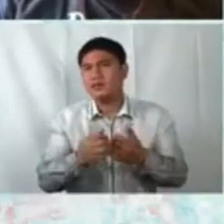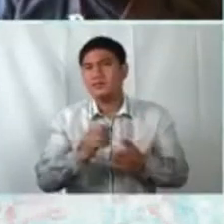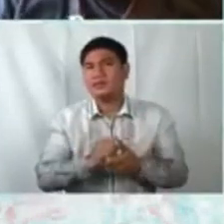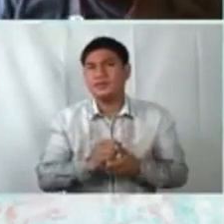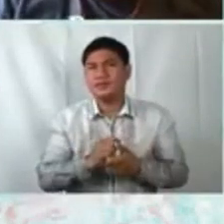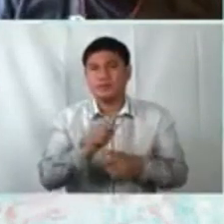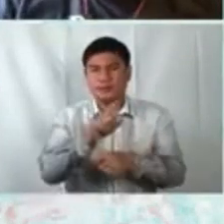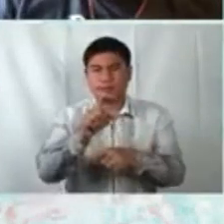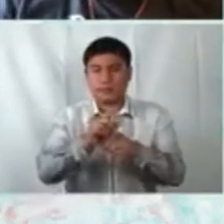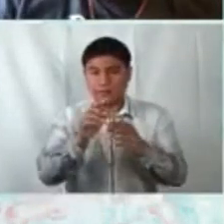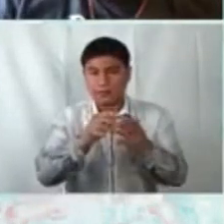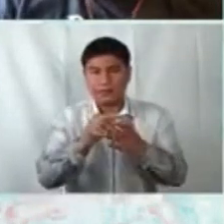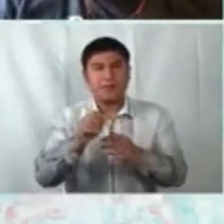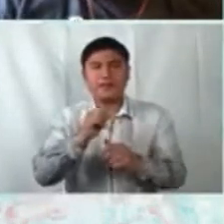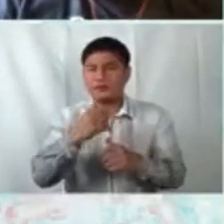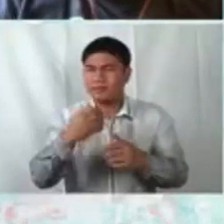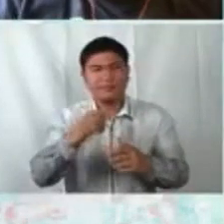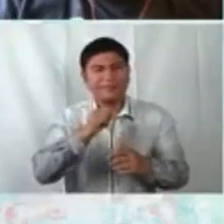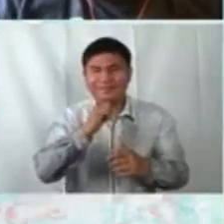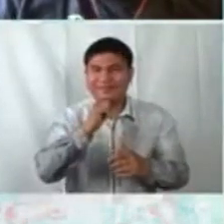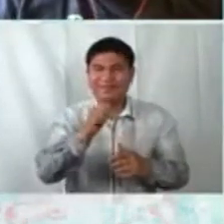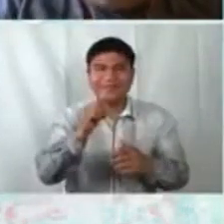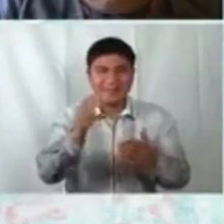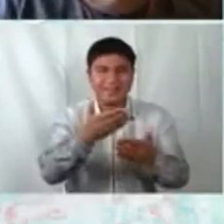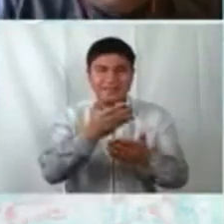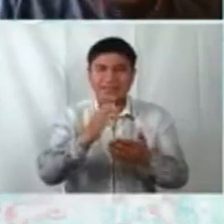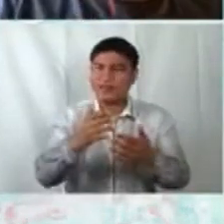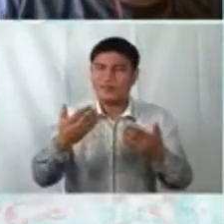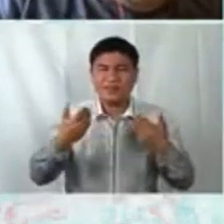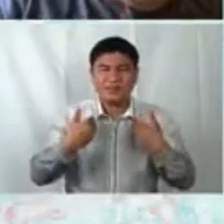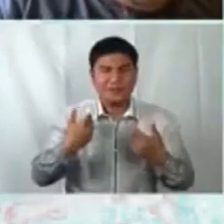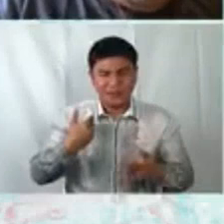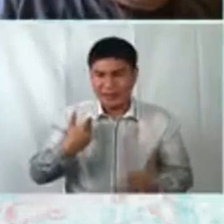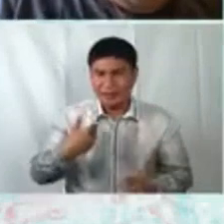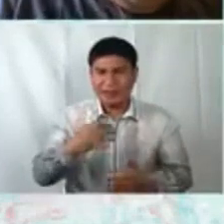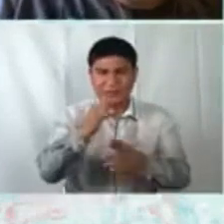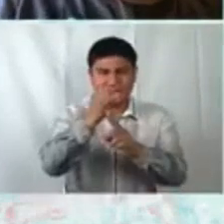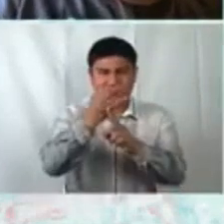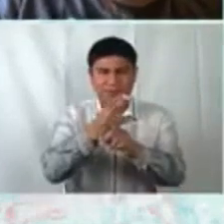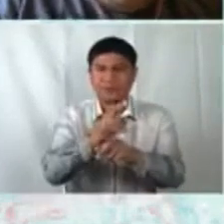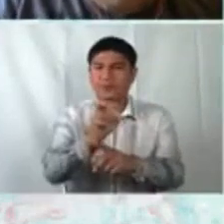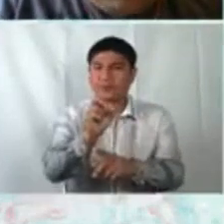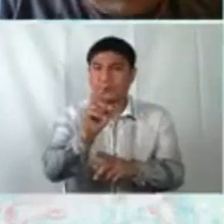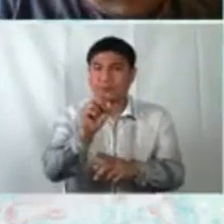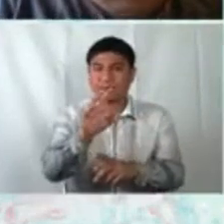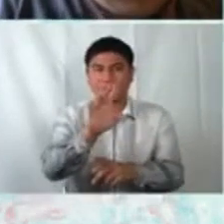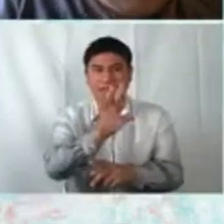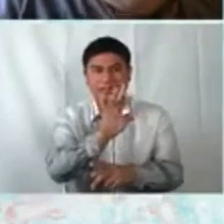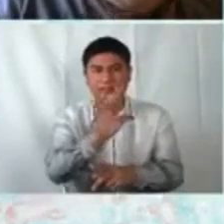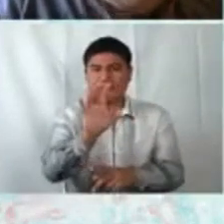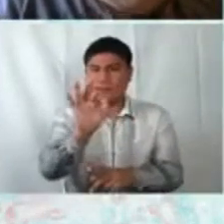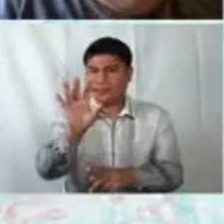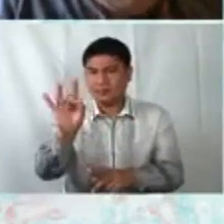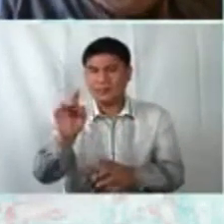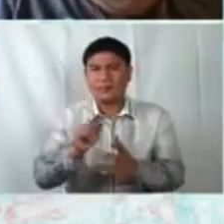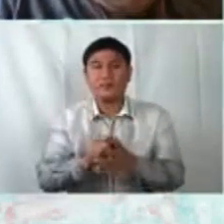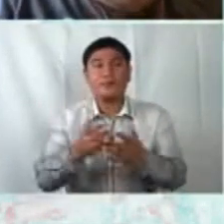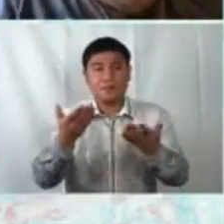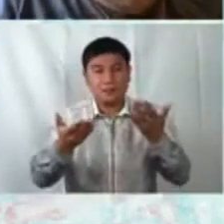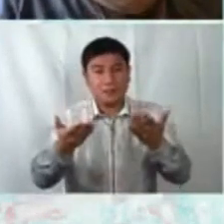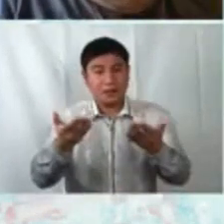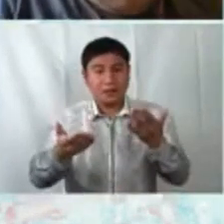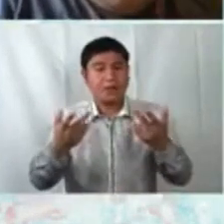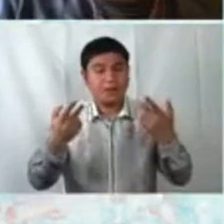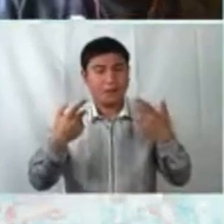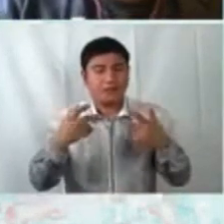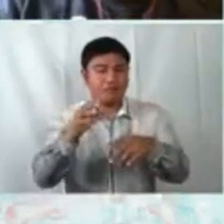Pero hindi yan kakantahin kasi wala pa yan noong June 12, 1898. So eventually magkakaroon ng American